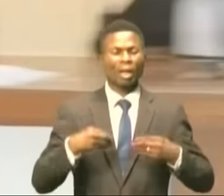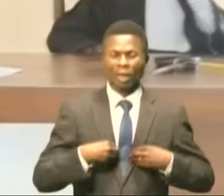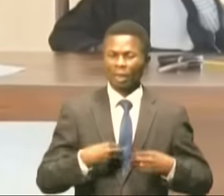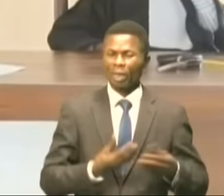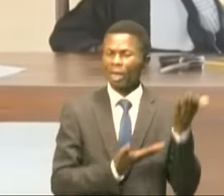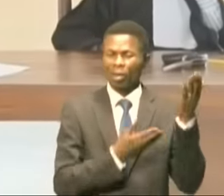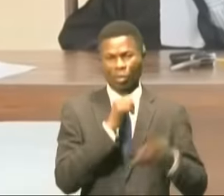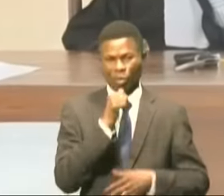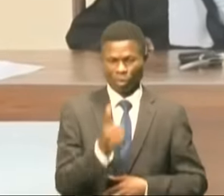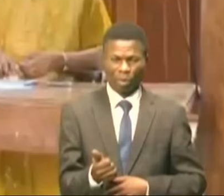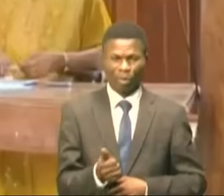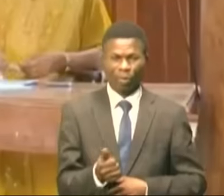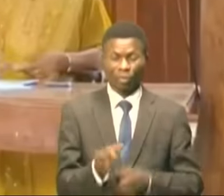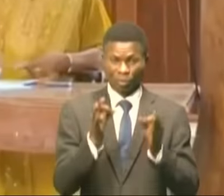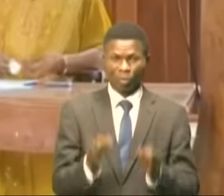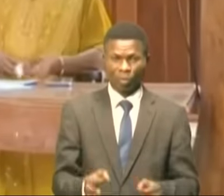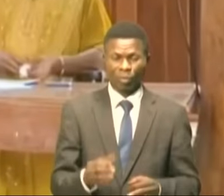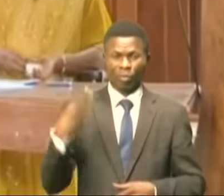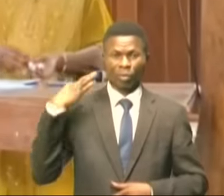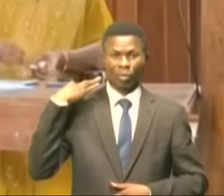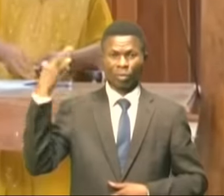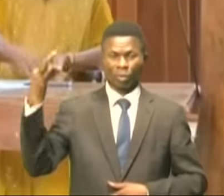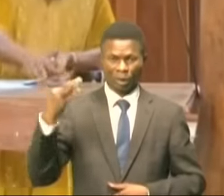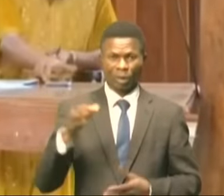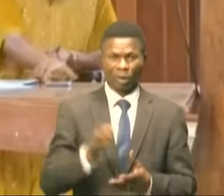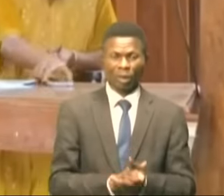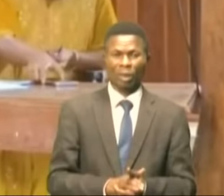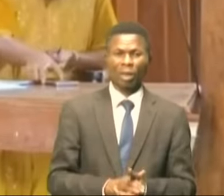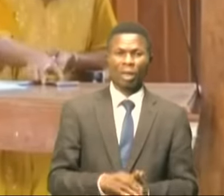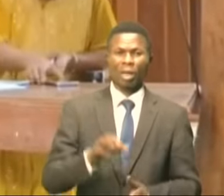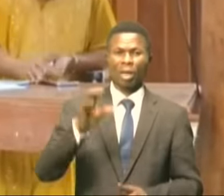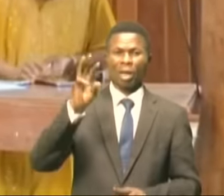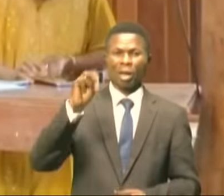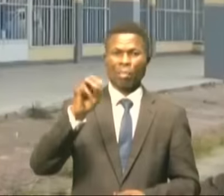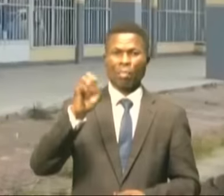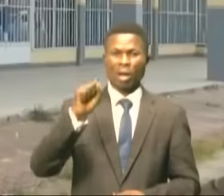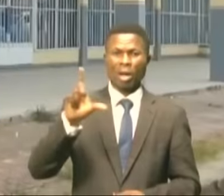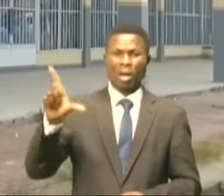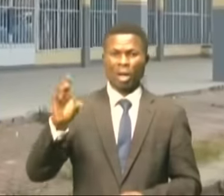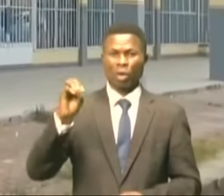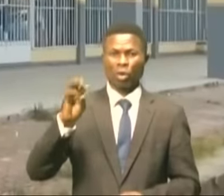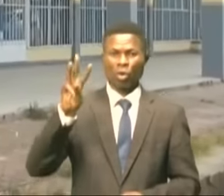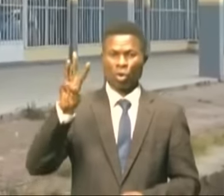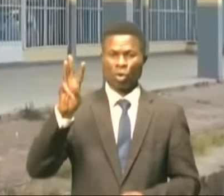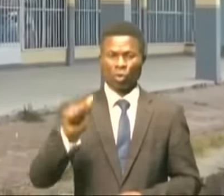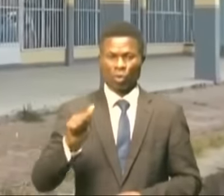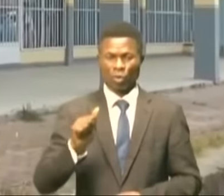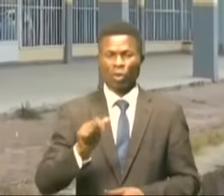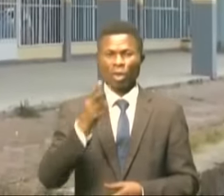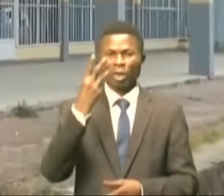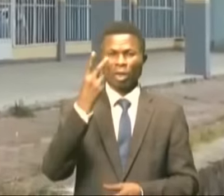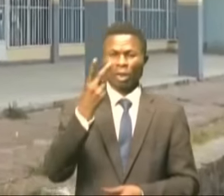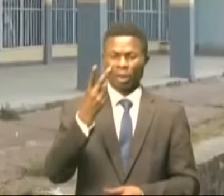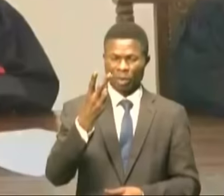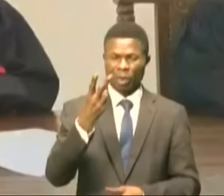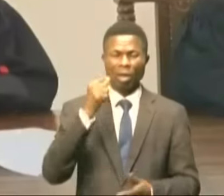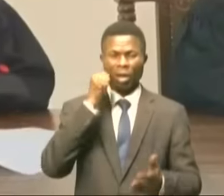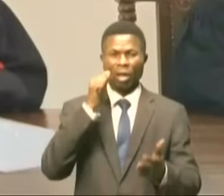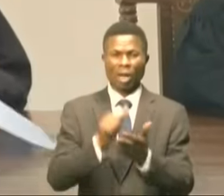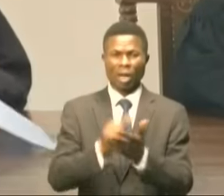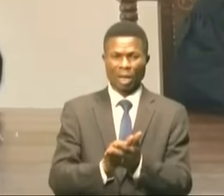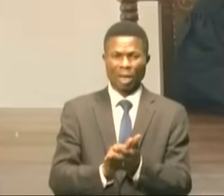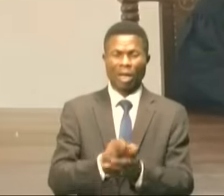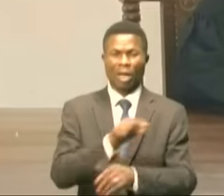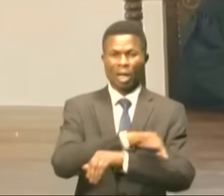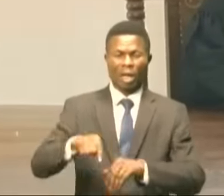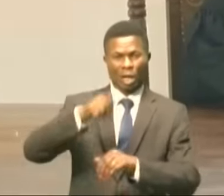fondée, alors que celle du candidat Tony Kapala Tamaloa irrécevable. Ce sont là deux arrêts de la Cour d'appel de la Tchopo siégeant